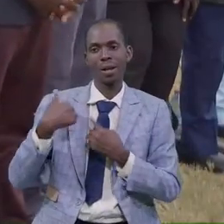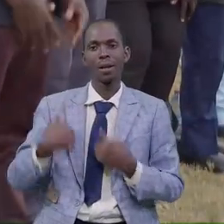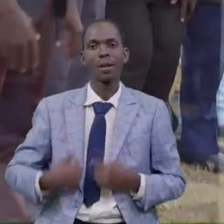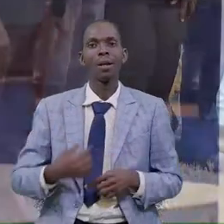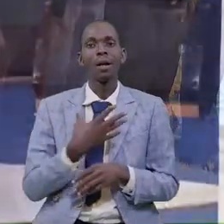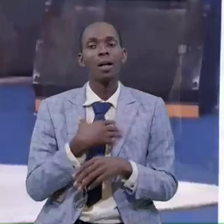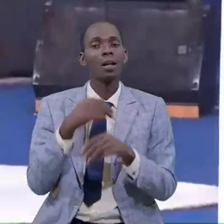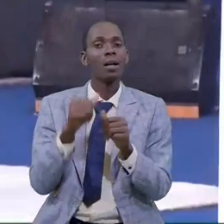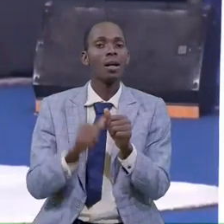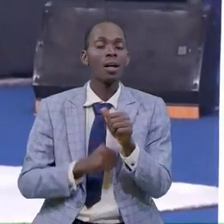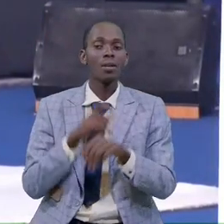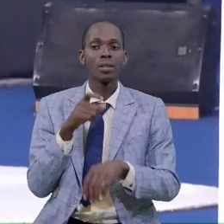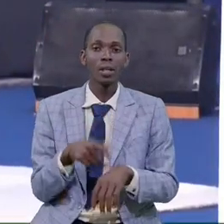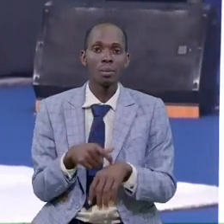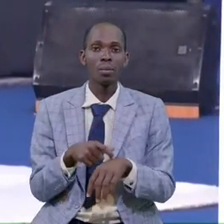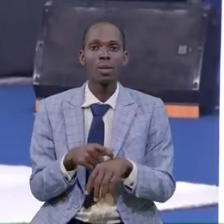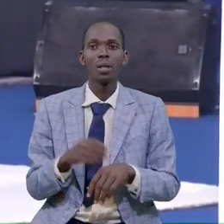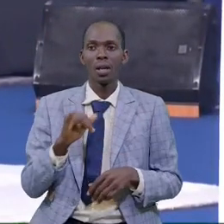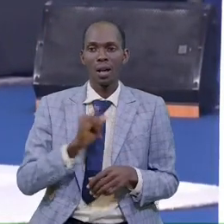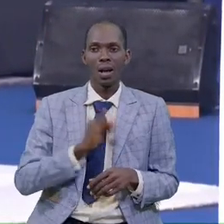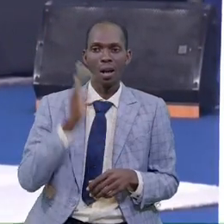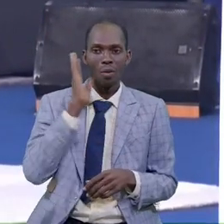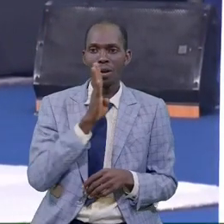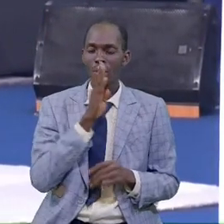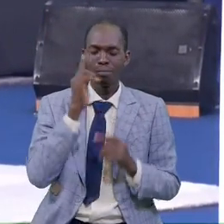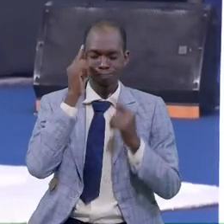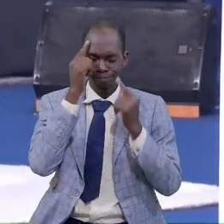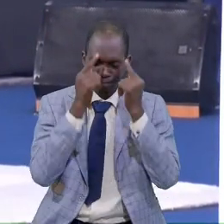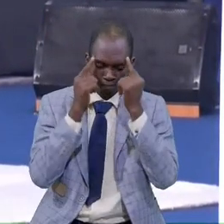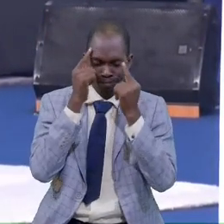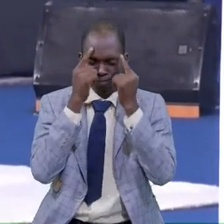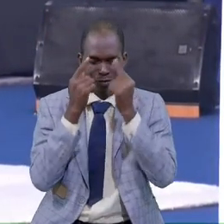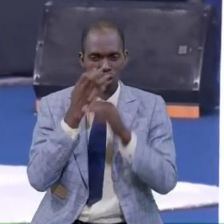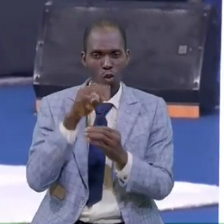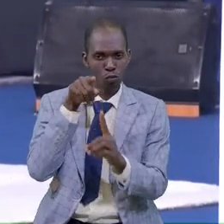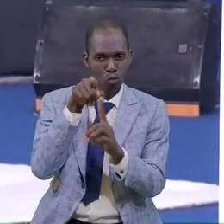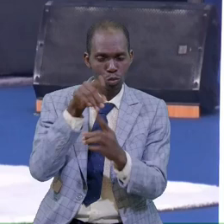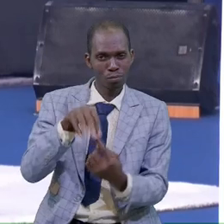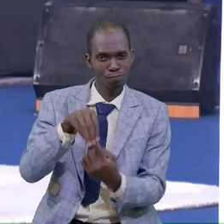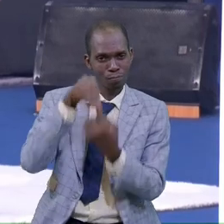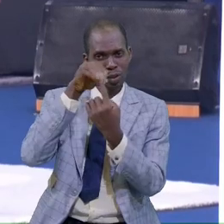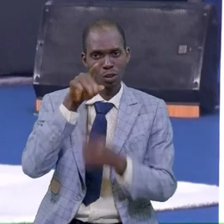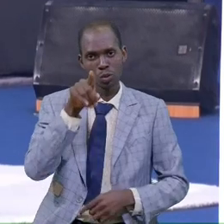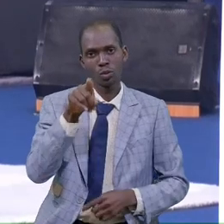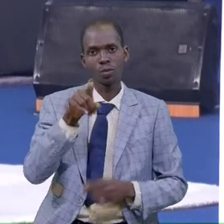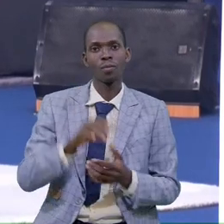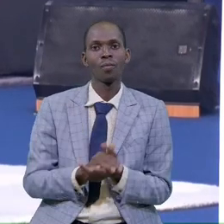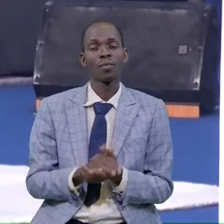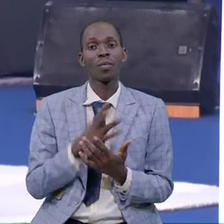fois que je penserai à toi en particulier. Et